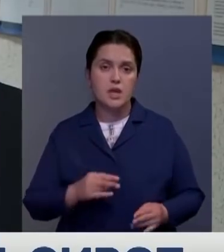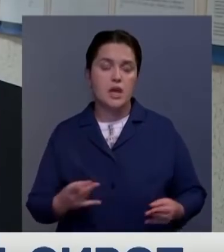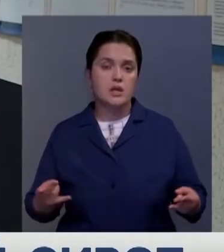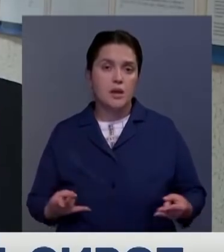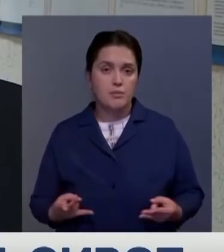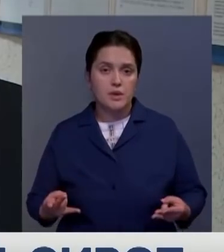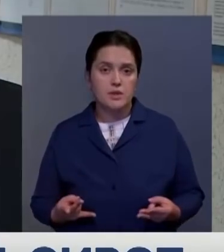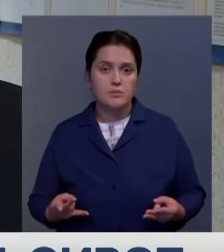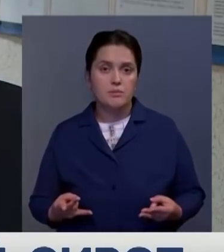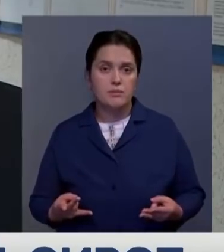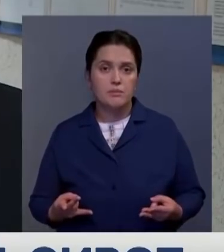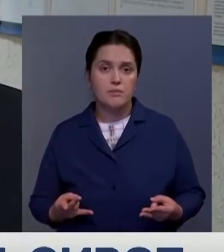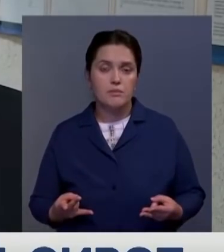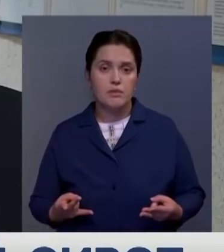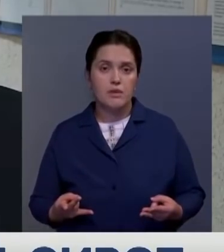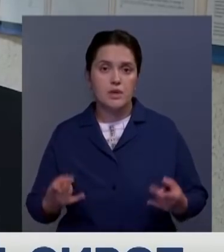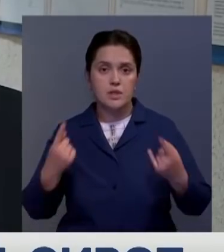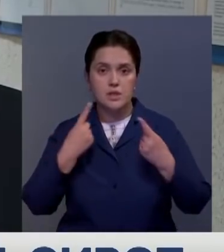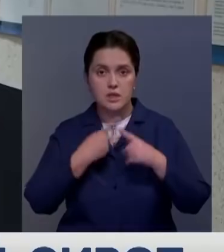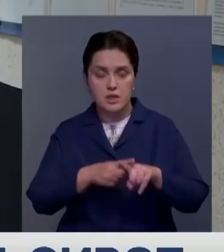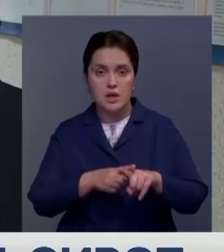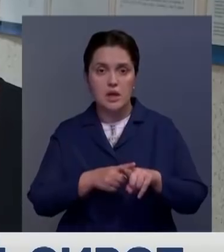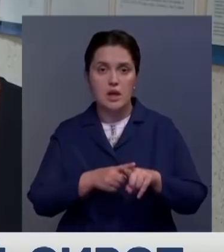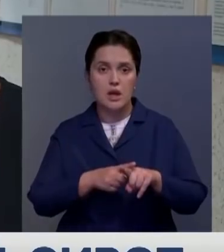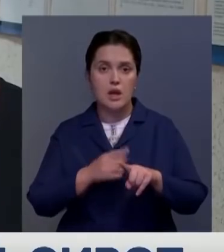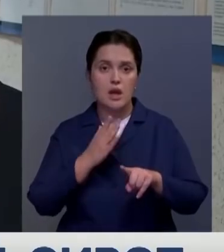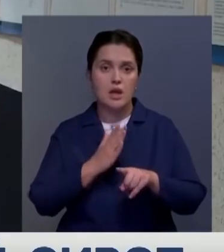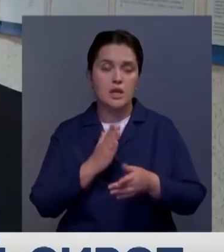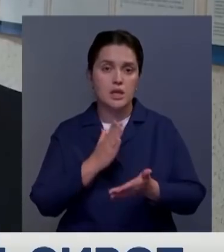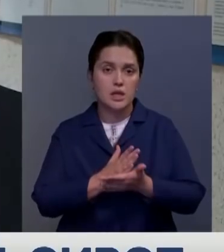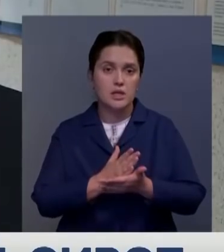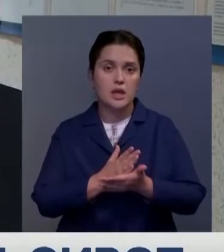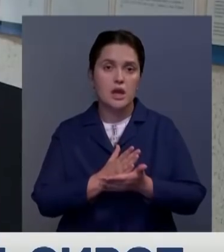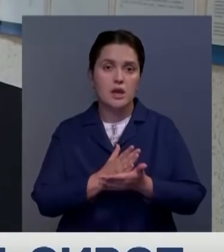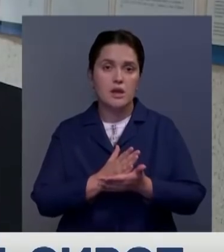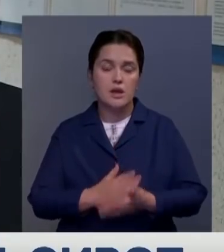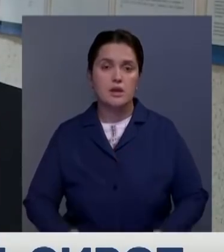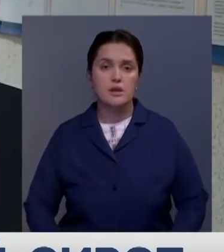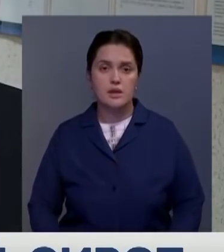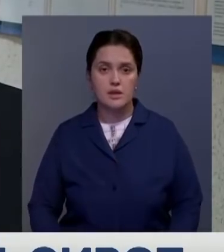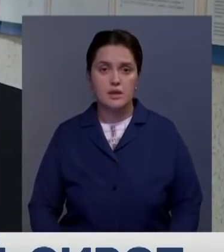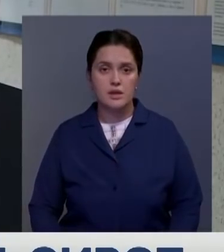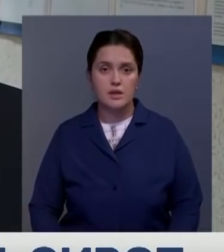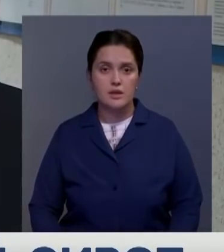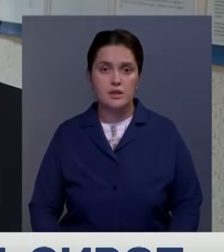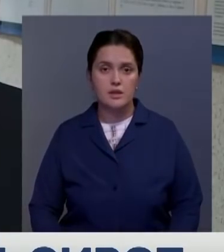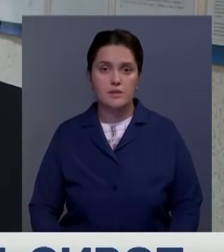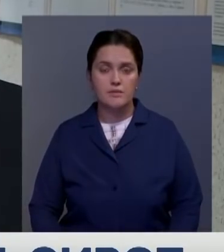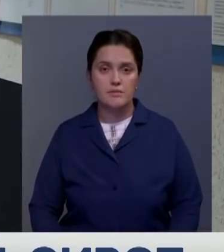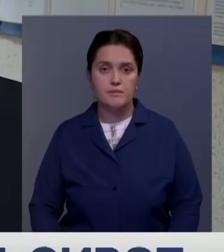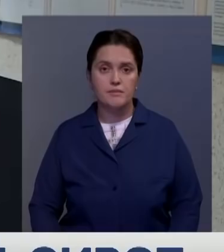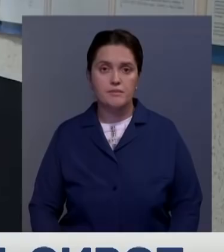необходимыми средствами техническими, современной техникой, бытовой, интерактивным